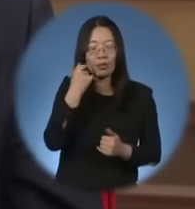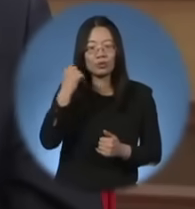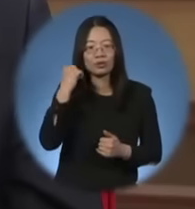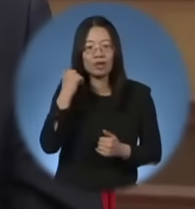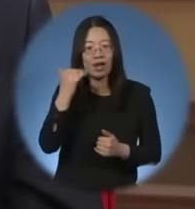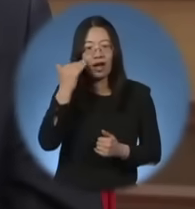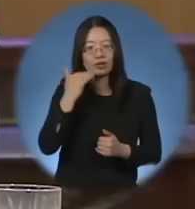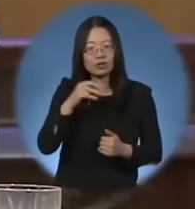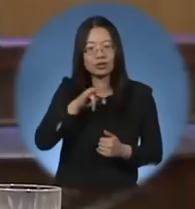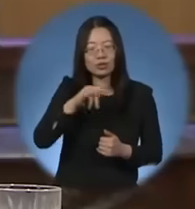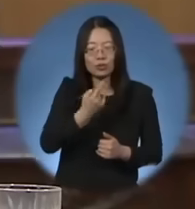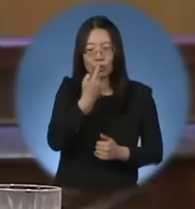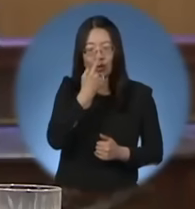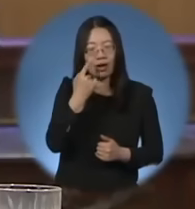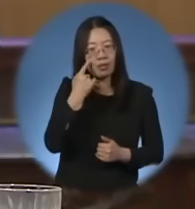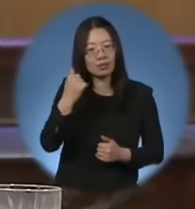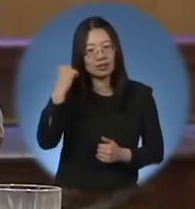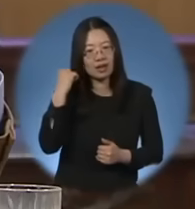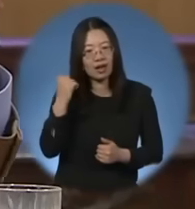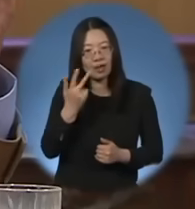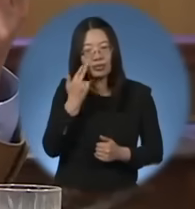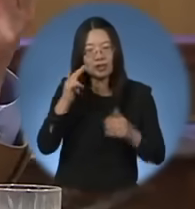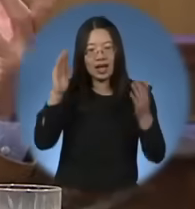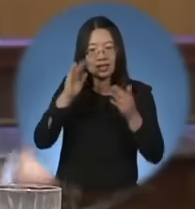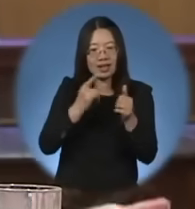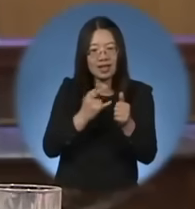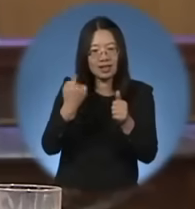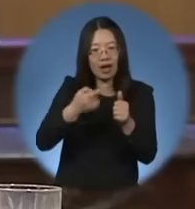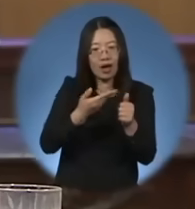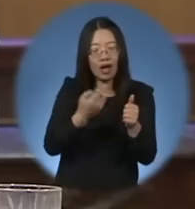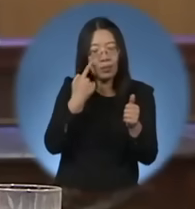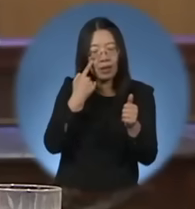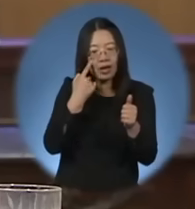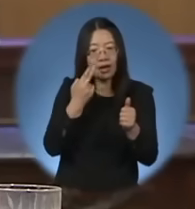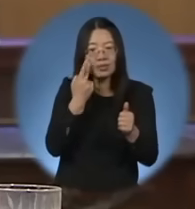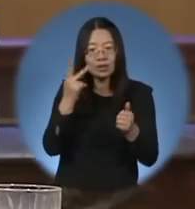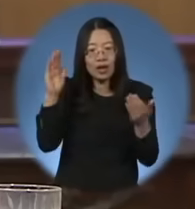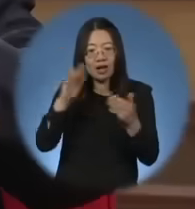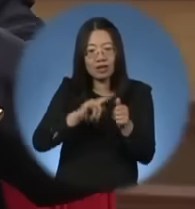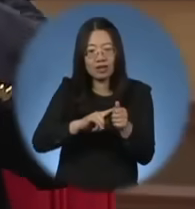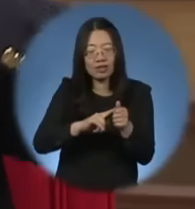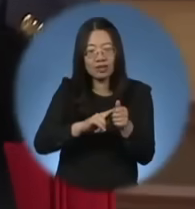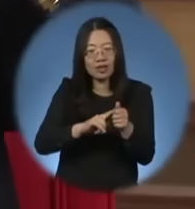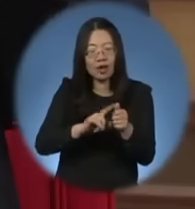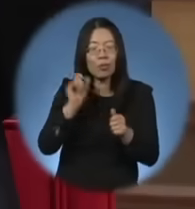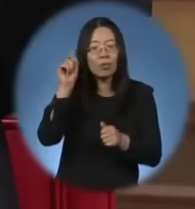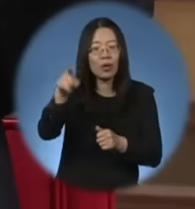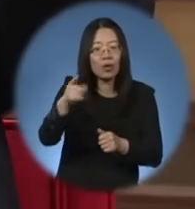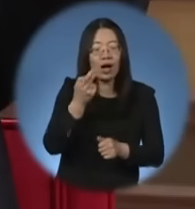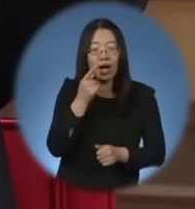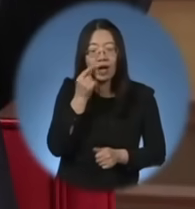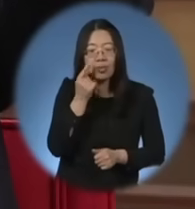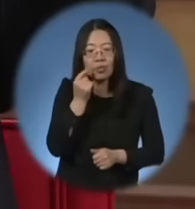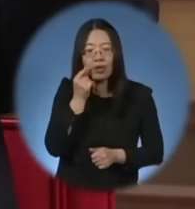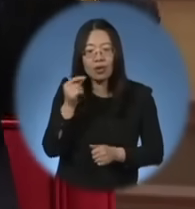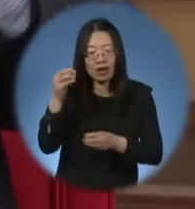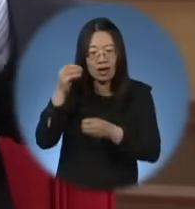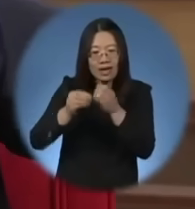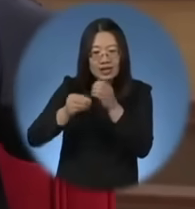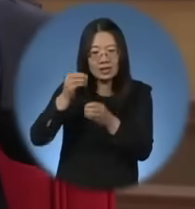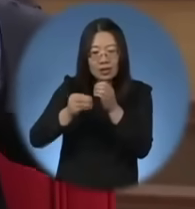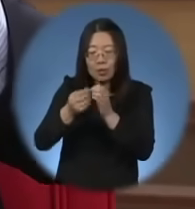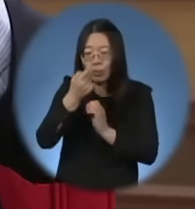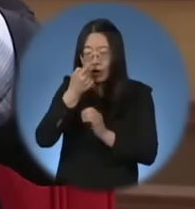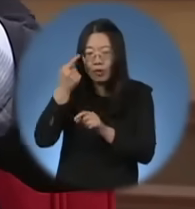합시다 한국 시조도네 미국 아이들한테 가르칩시다 또 미국 아이들 저 몰래 일본